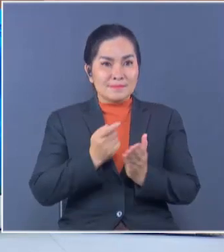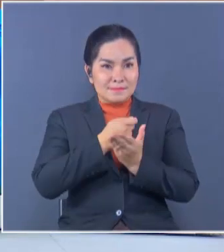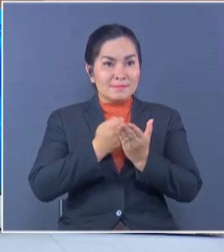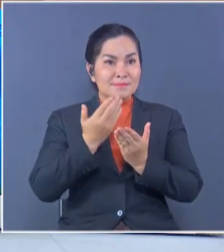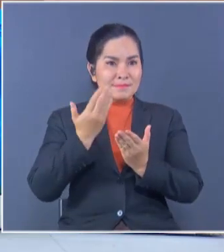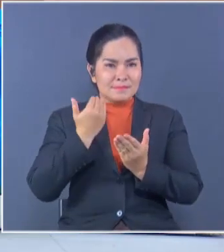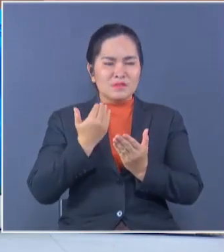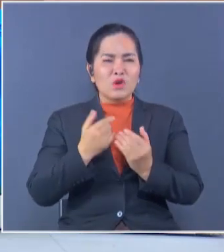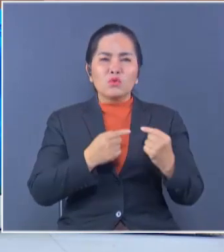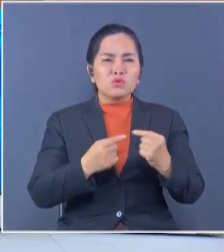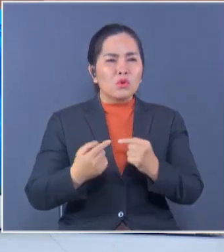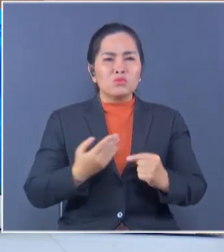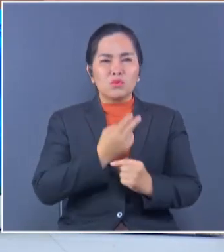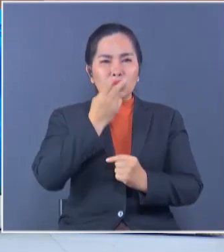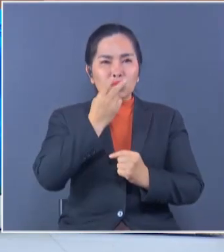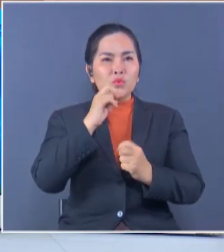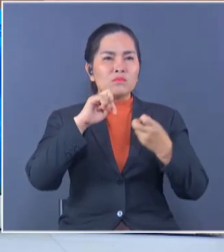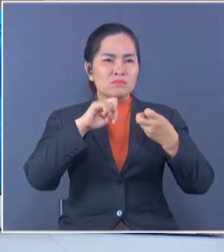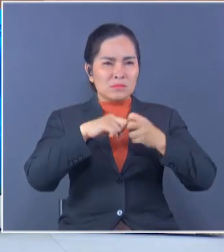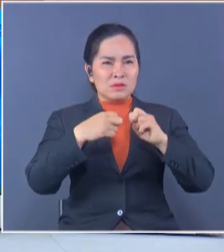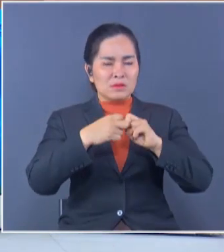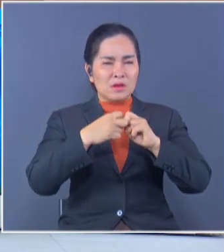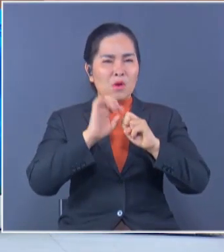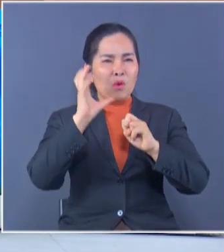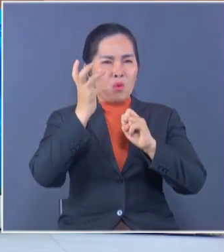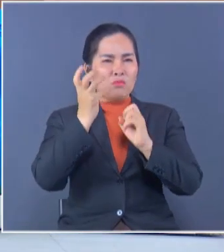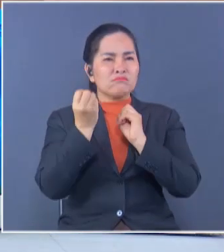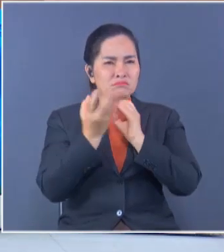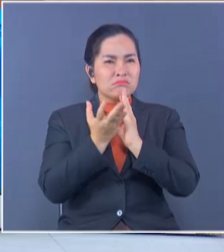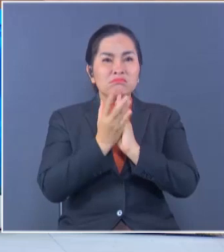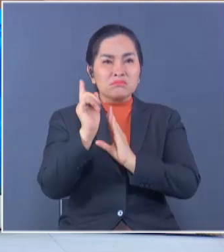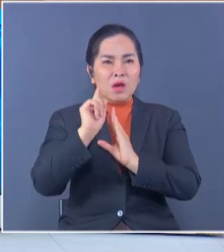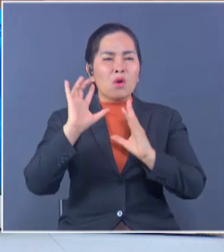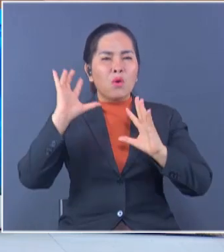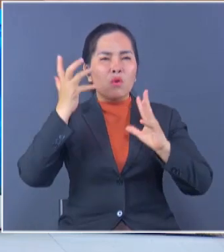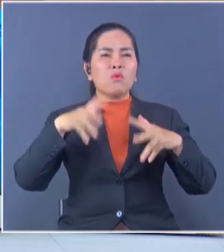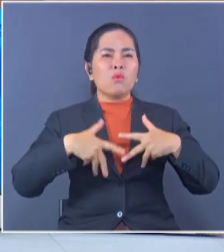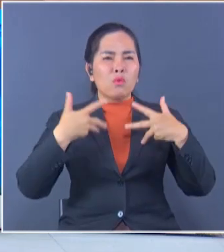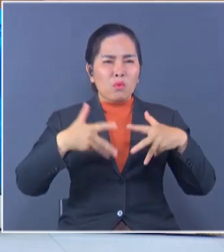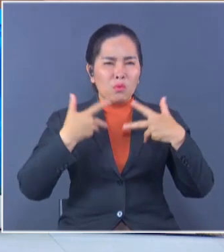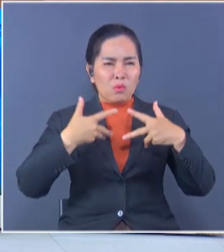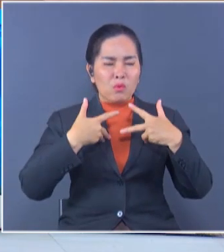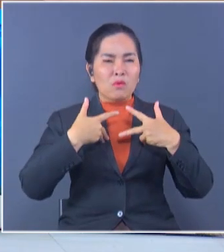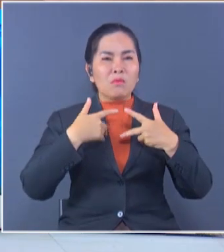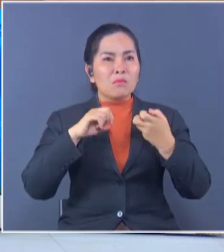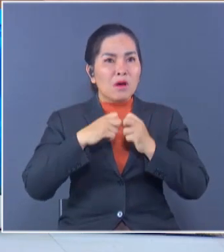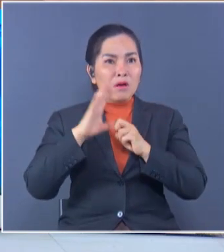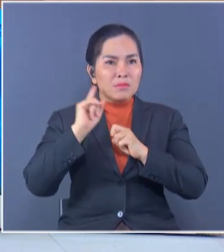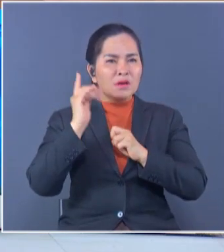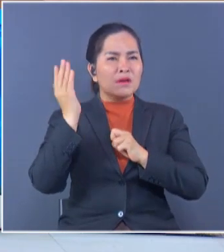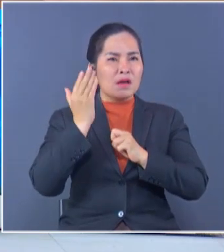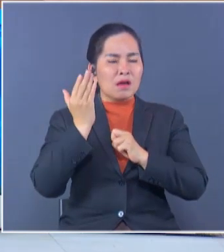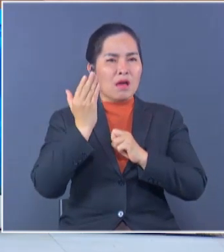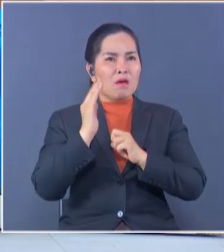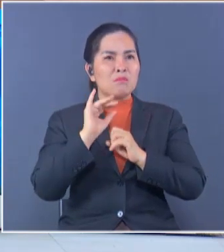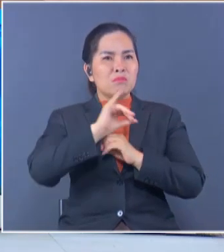คุณผู้ชมครับมาต่อกันที่เรื่องของปัญหาสำคัญของโลกนะฮะปัญหาภาวะโลกร้อนที่เกิดขึ้นมาจากสภาพอากาศที่เปลี่